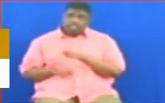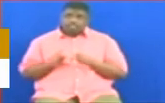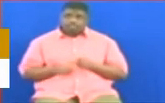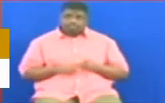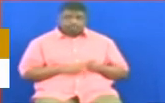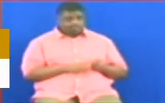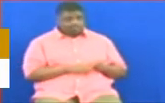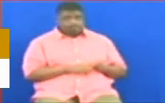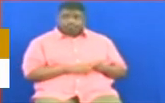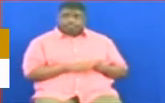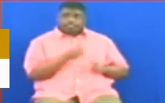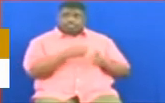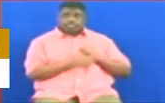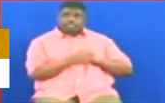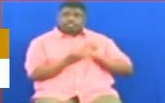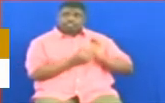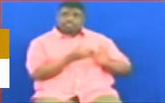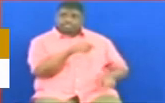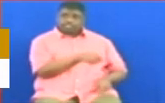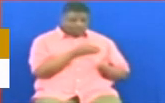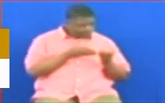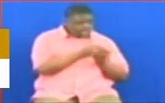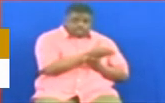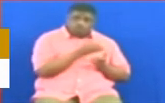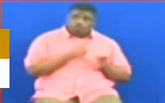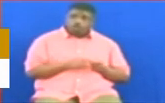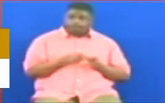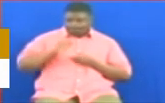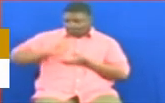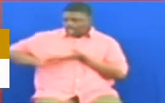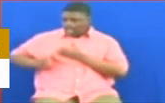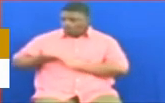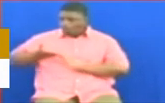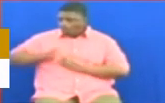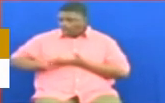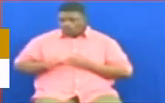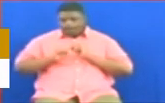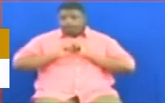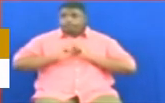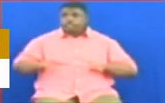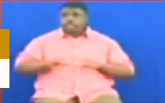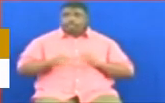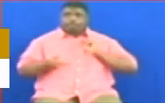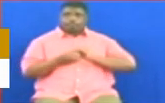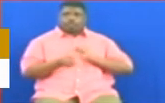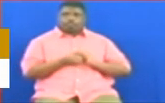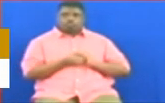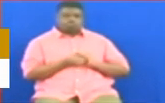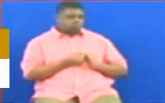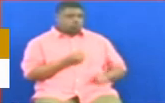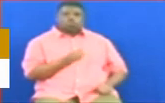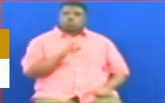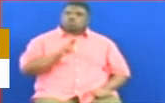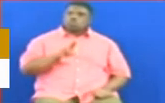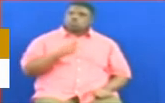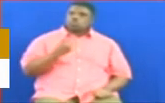Permanent Sovereignty Act na sheria ya mapitio ya maelewano mapya ya masuala yenye utata ambayo ni mali